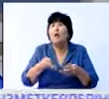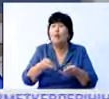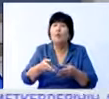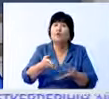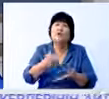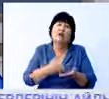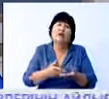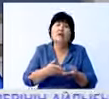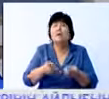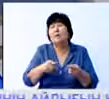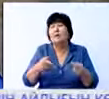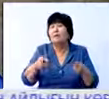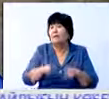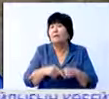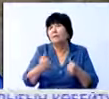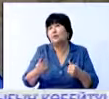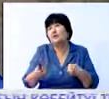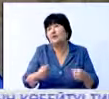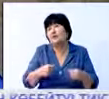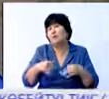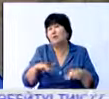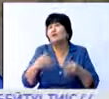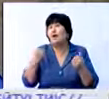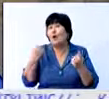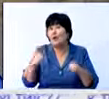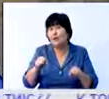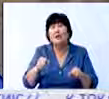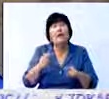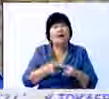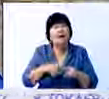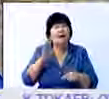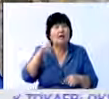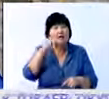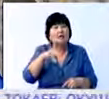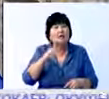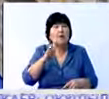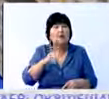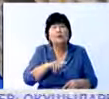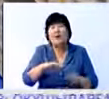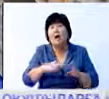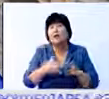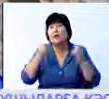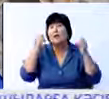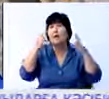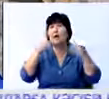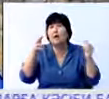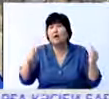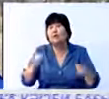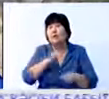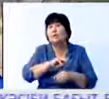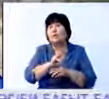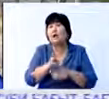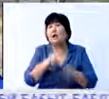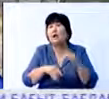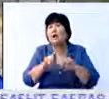күл шығарып жүрген тұрғындар енді мұндай күйбең тірліктен құтылады. Айта кету керек, алдағы жылы маусымына дейін аудандық мәдениет үйі мен жұмыспен қамту орталығы